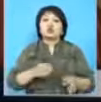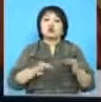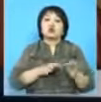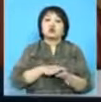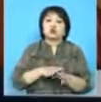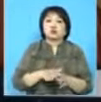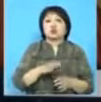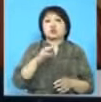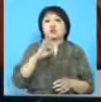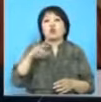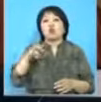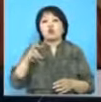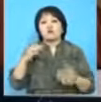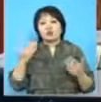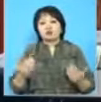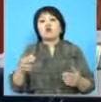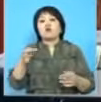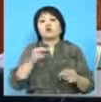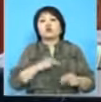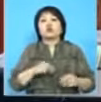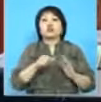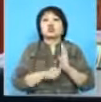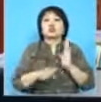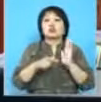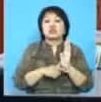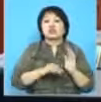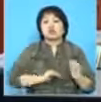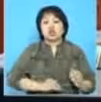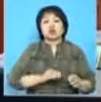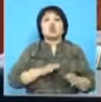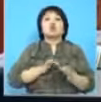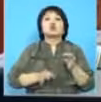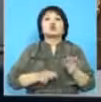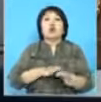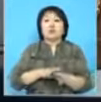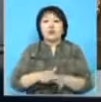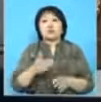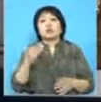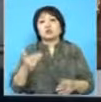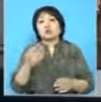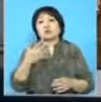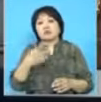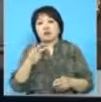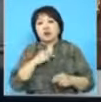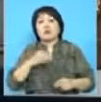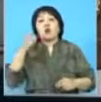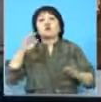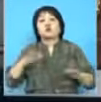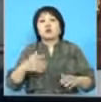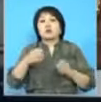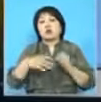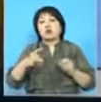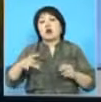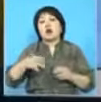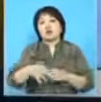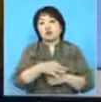судебных исполнителей Жанны Умаровой, на сегодня в области действуют 67 частных судоисполнителей. Из них 52 работают в Актюбе и 15 в